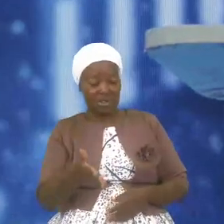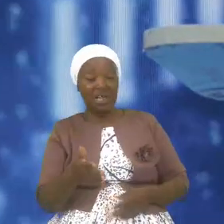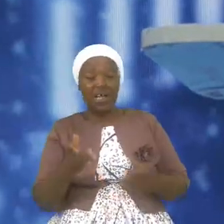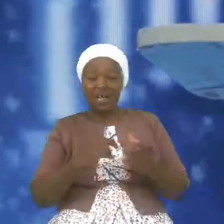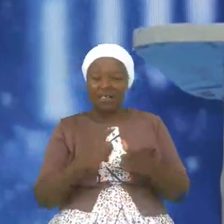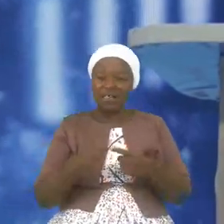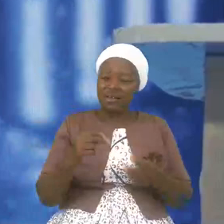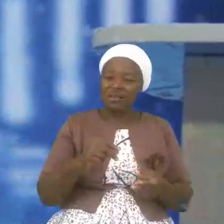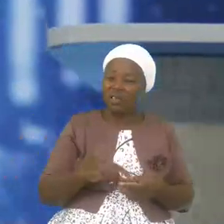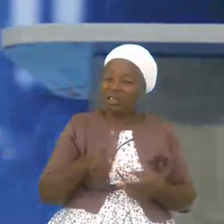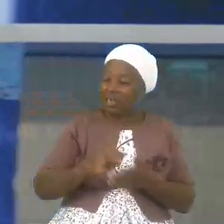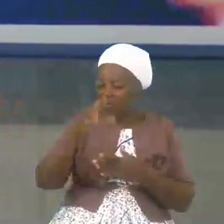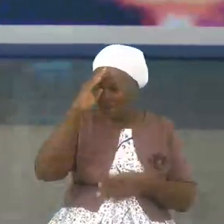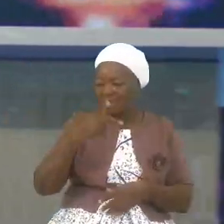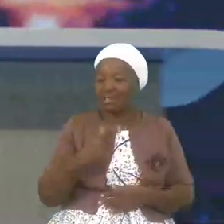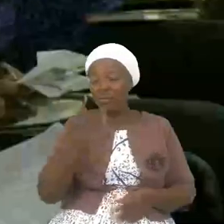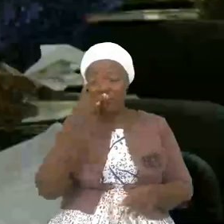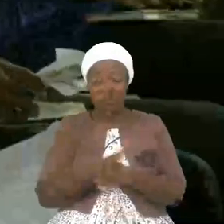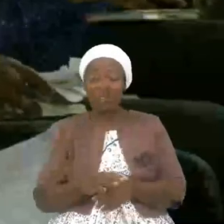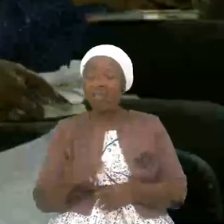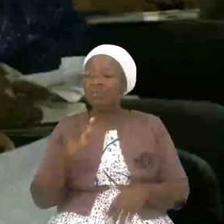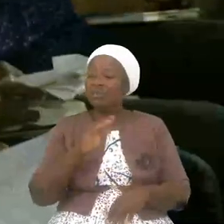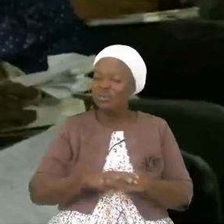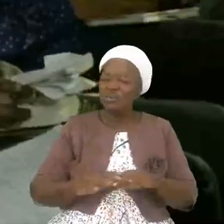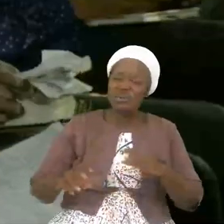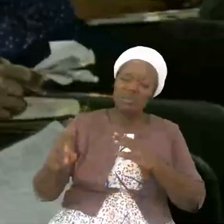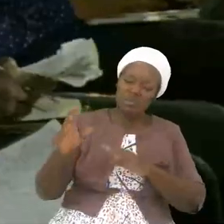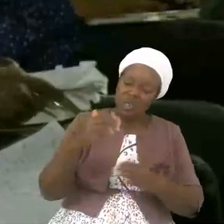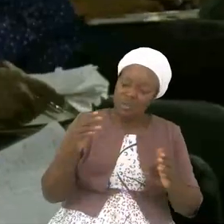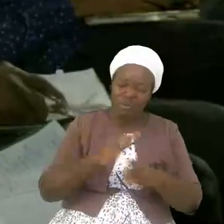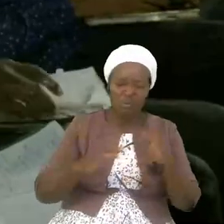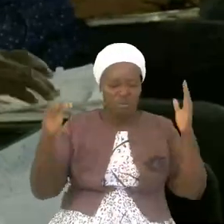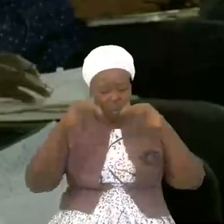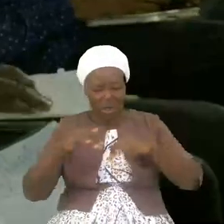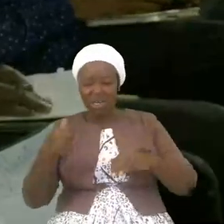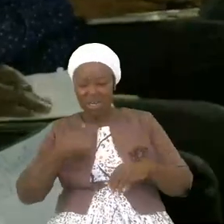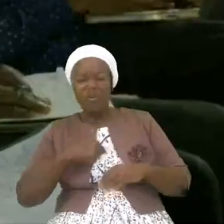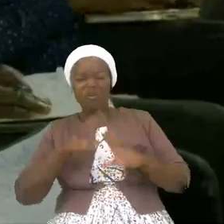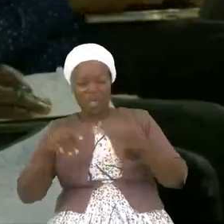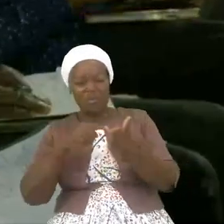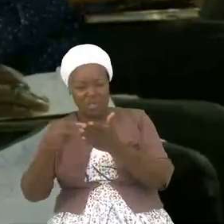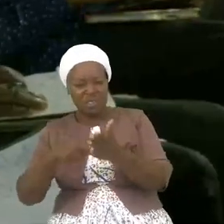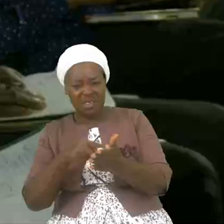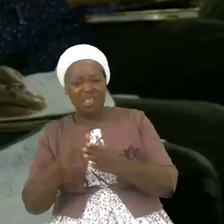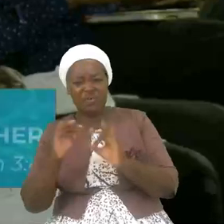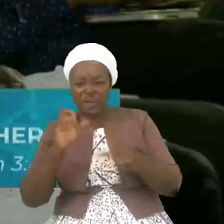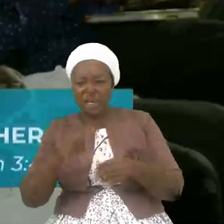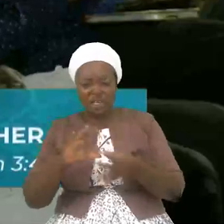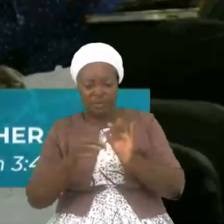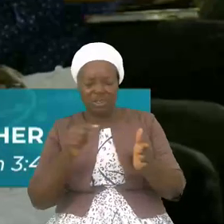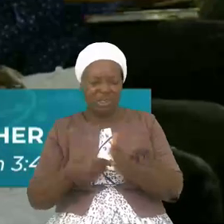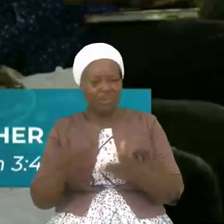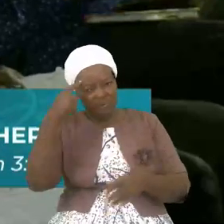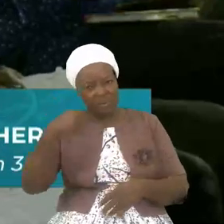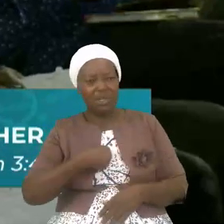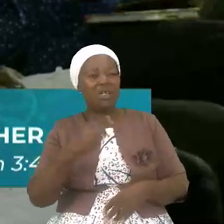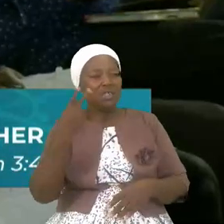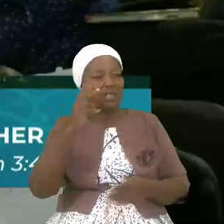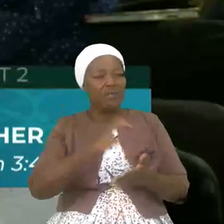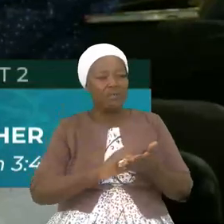il promettait, il va te donner ceci, il va te donner cela. Si tu m'interprètes bien. Voyons Daniel chapitre 5, verset